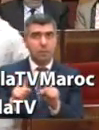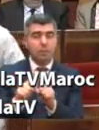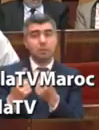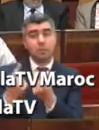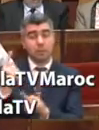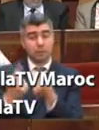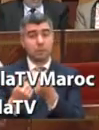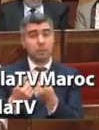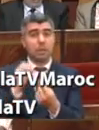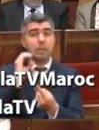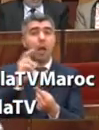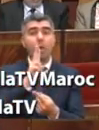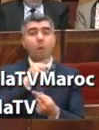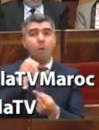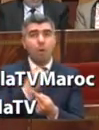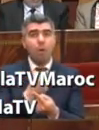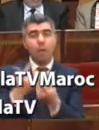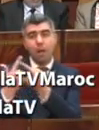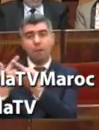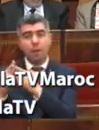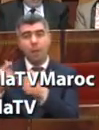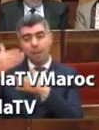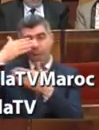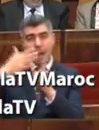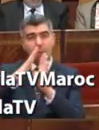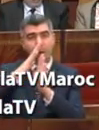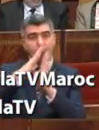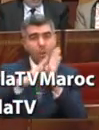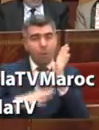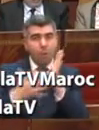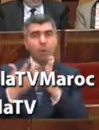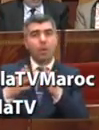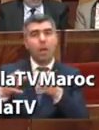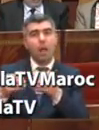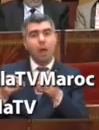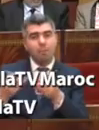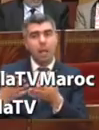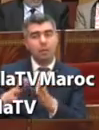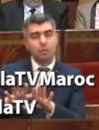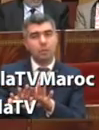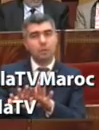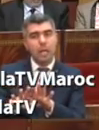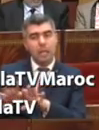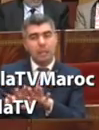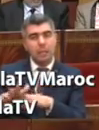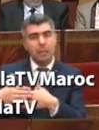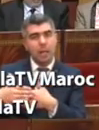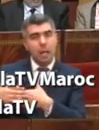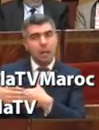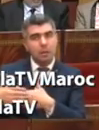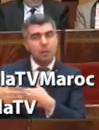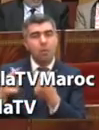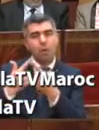بآلاف الهكتارات واللي تتعرف مناطق المغرب كامل اللي منها شيشاوة، منها الحوز، ومنها مراكش تسلطانت